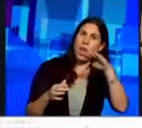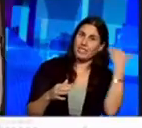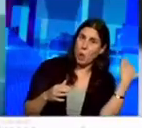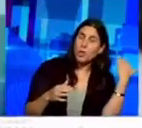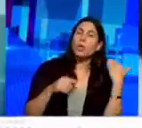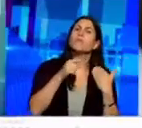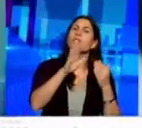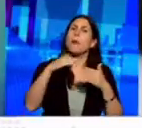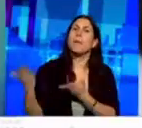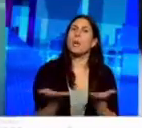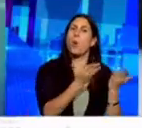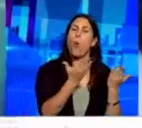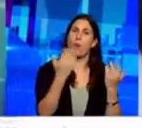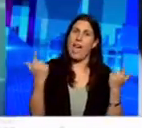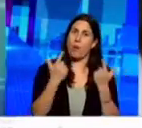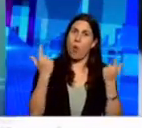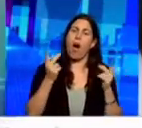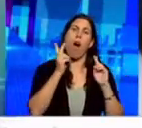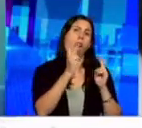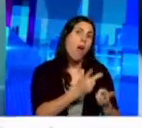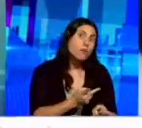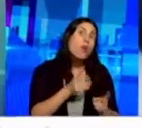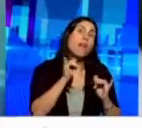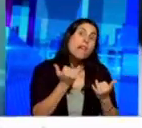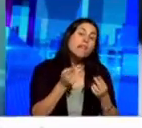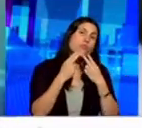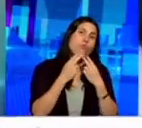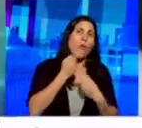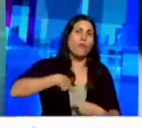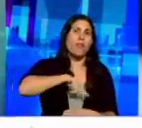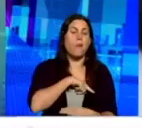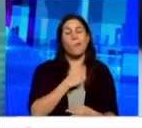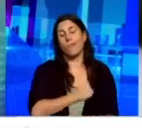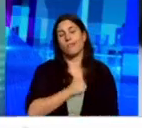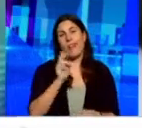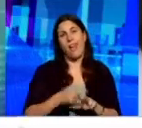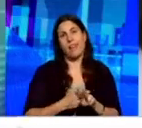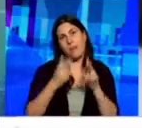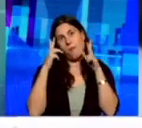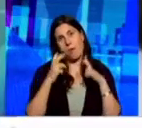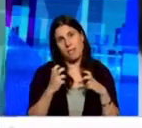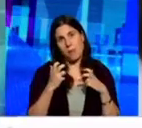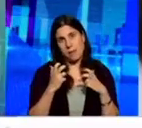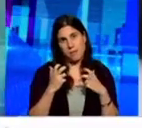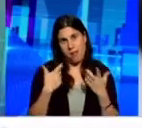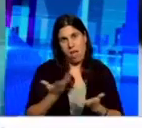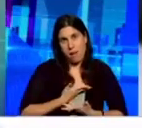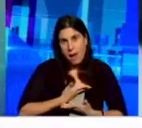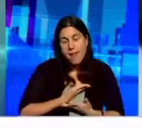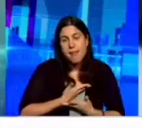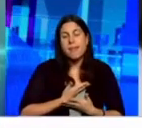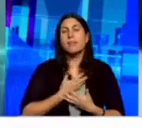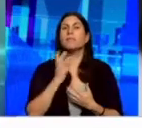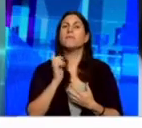אלה שגם ערכו את האירוע, אפשר לשמוע שם כל מיני תגובות שאנחנו לצערי רגילים ומצפים לקבל,